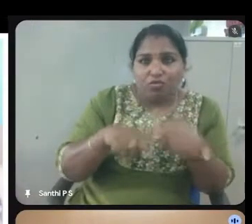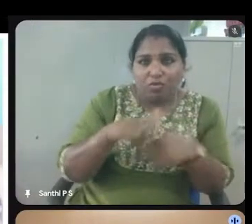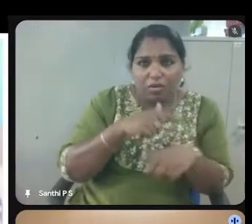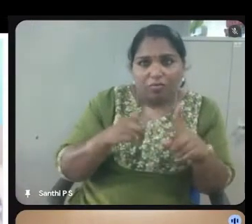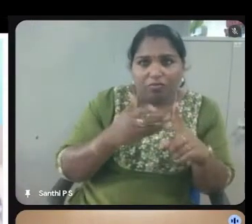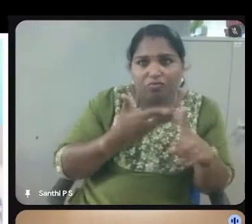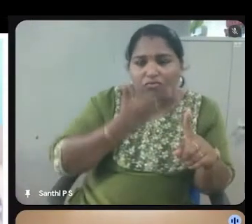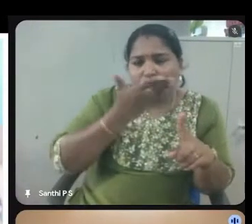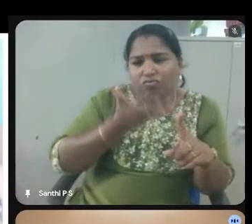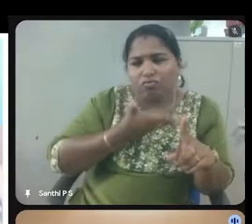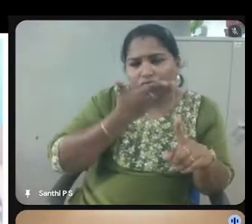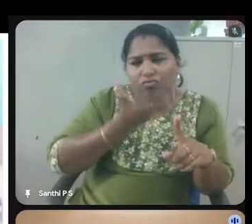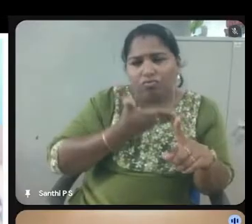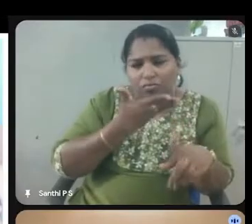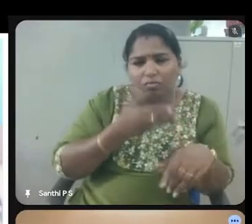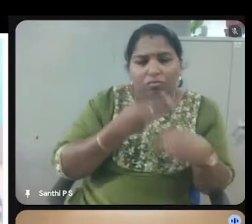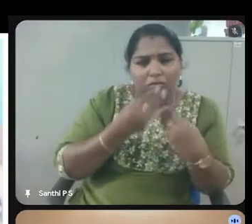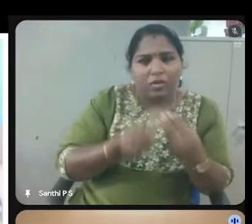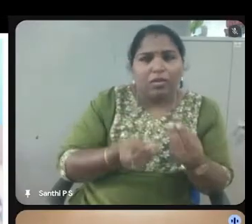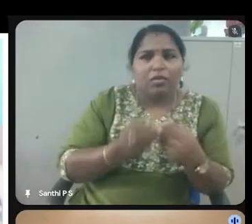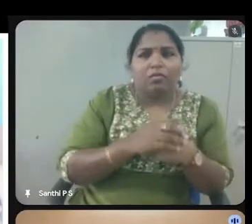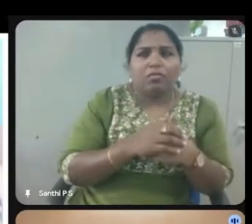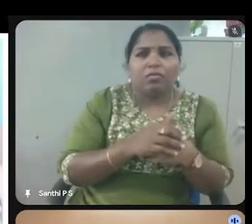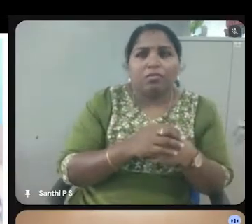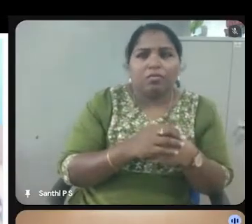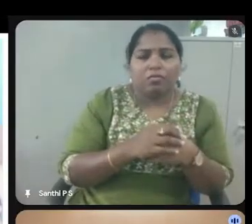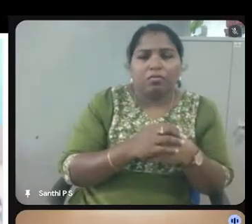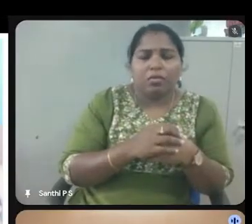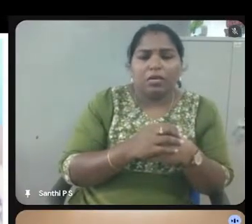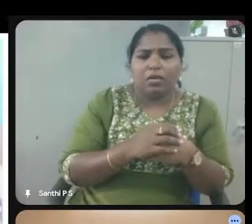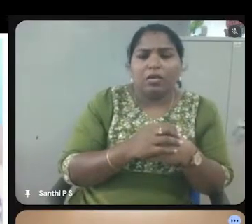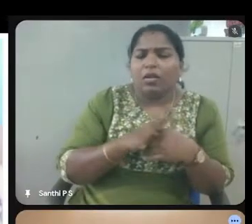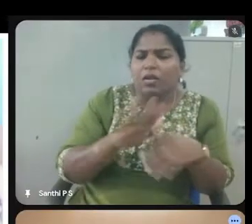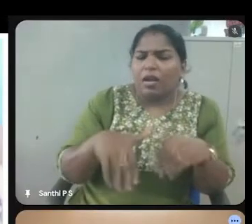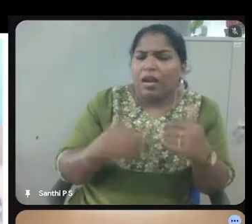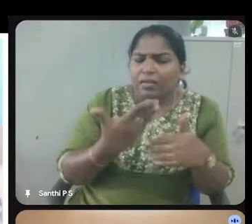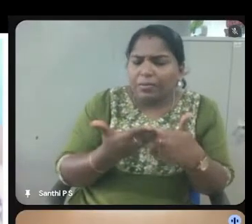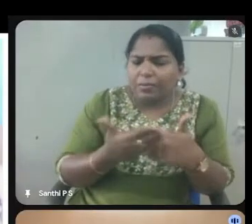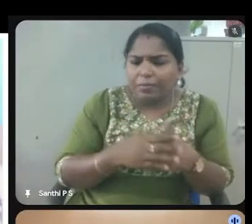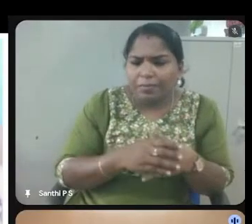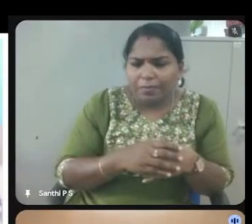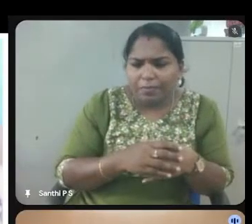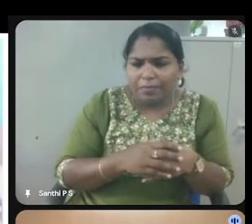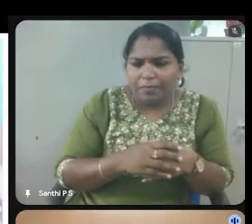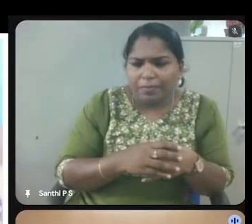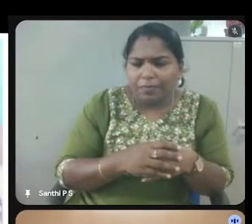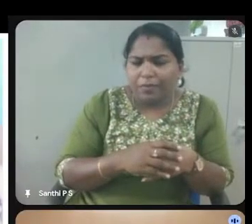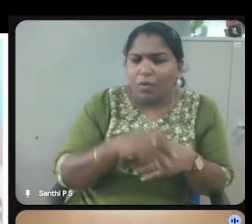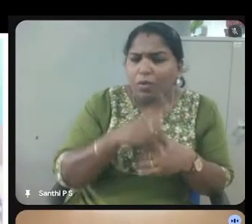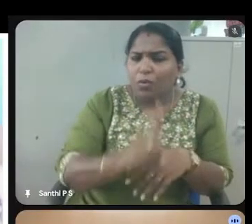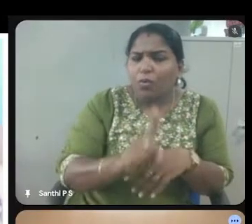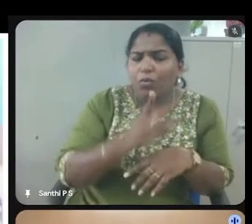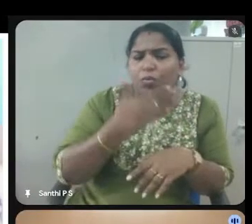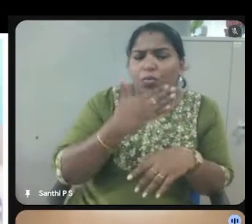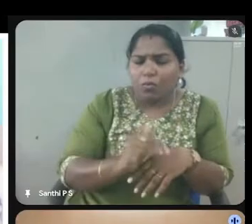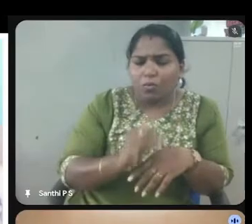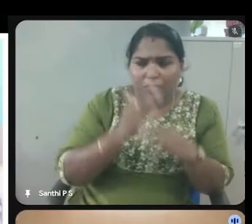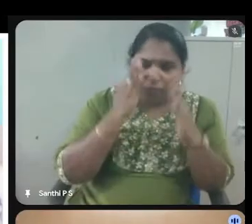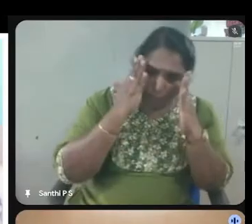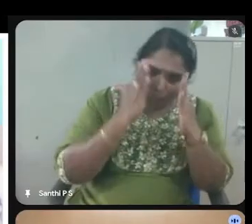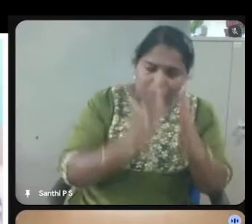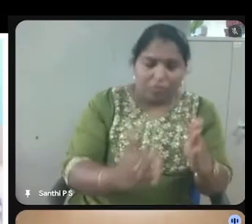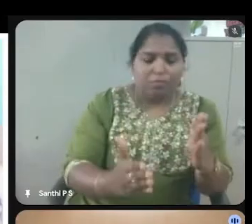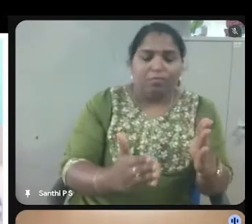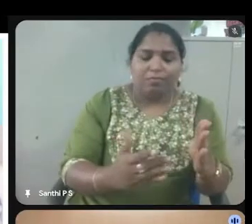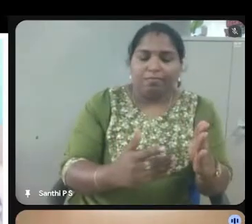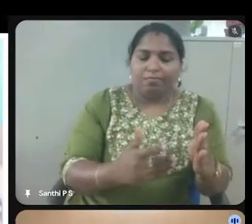ഓക്കുപേഷൻ തെറപ്പി, അതുപോലെ ബാക്കിയുള്ള എന്താ പറയുക പ്രൊഫഷണൽസിന്റെ സേവനങ്ങളും അത് ഓരോ കുട്ടീനെ അനുസരിച്ചിരിക്കും. അതെല്ലാം നമ്മൾ റെക്കമെൻഡ്